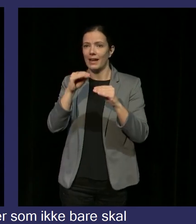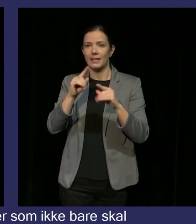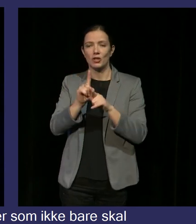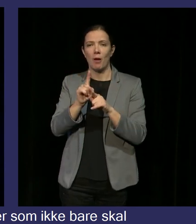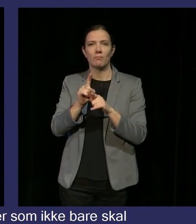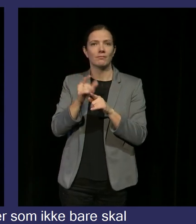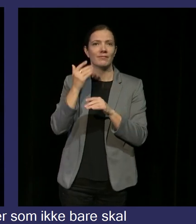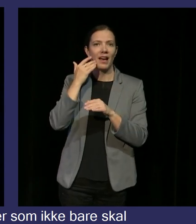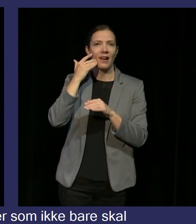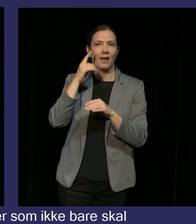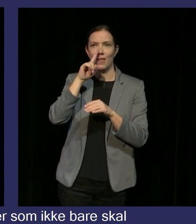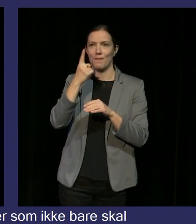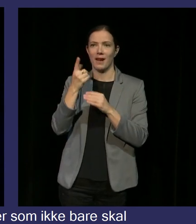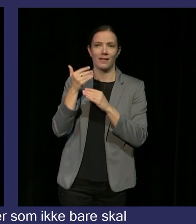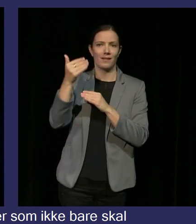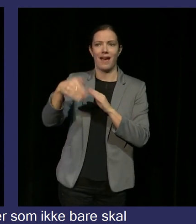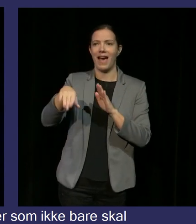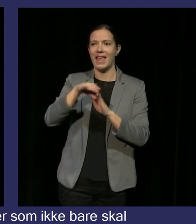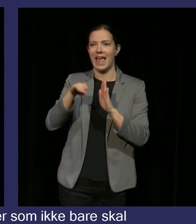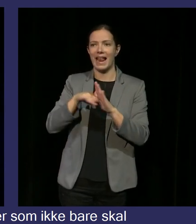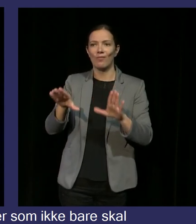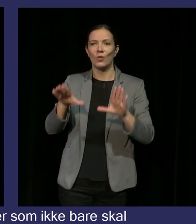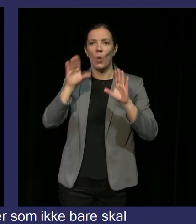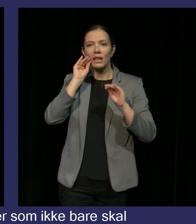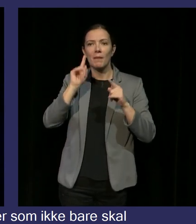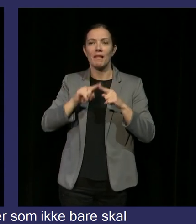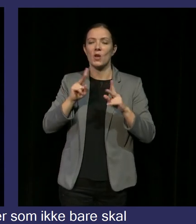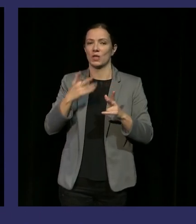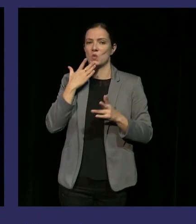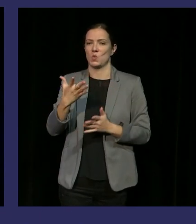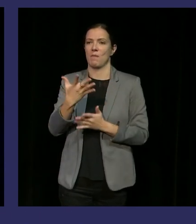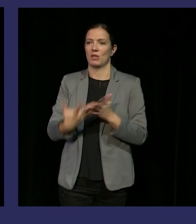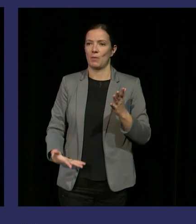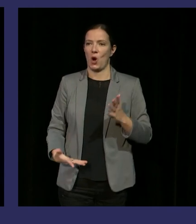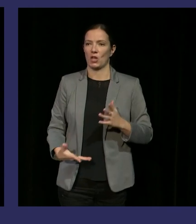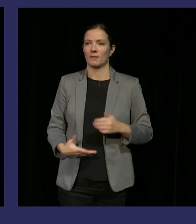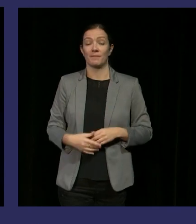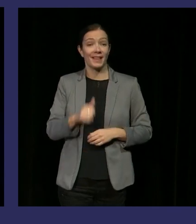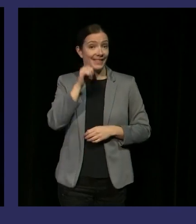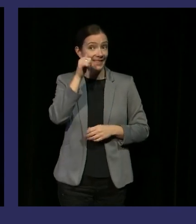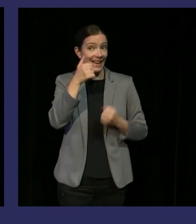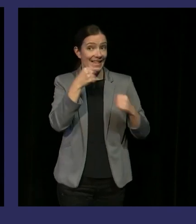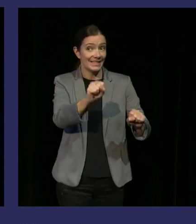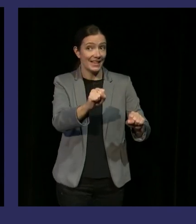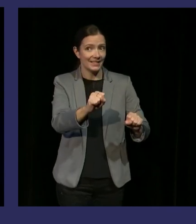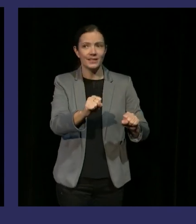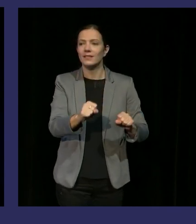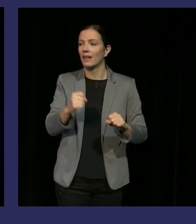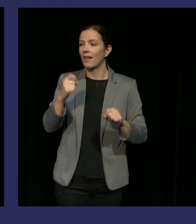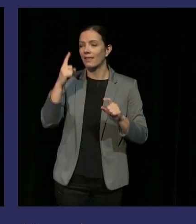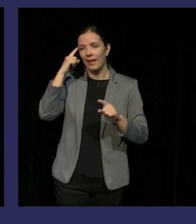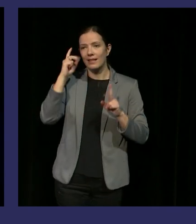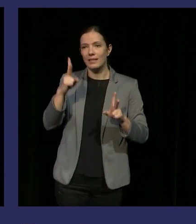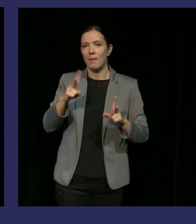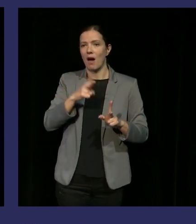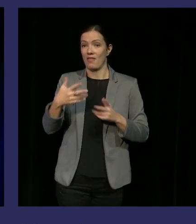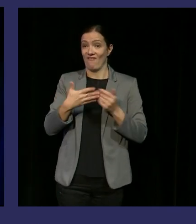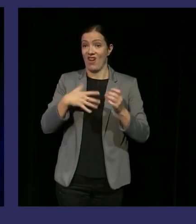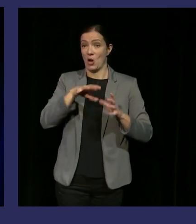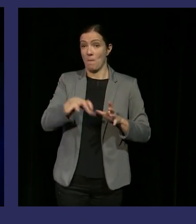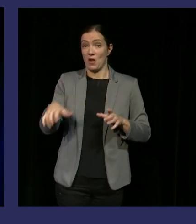være de fremste regeltolkerne, men også være gode på språk. Tidlig og sånn innsats. Kan man tenke på andre fagområder også.